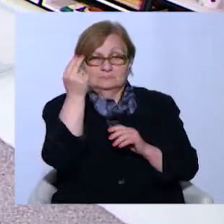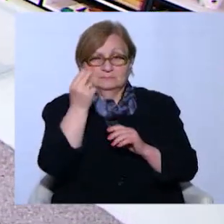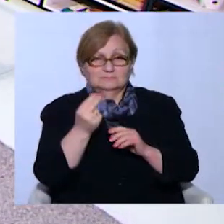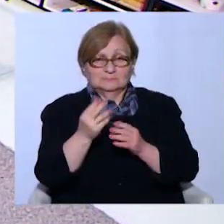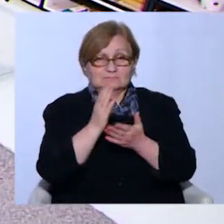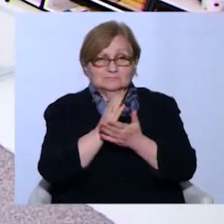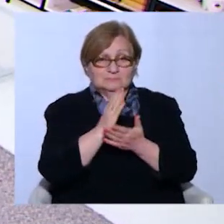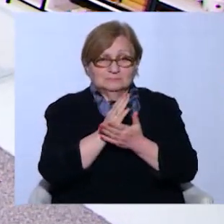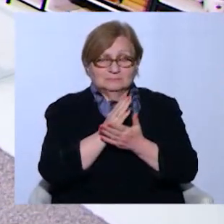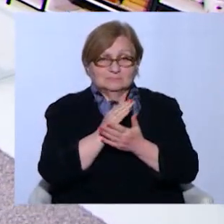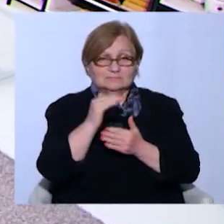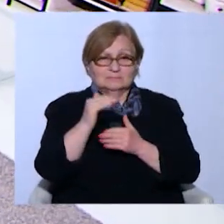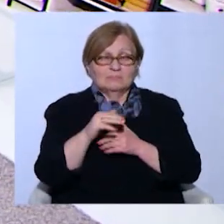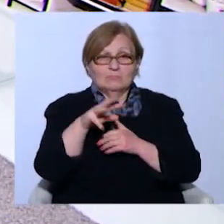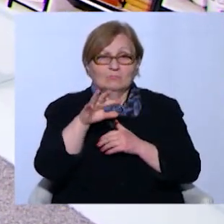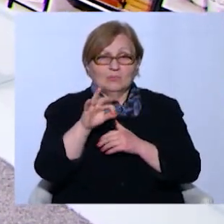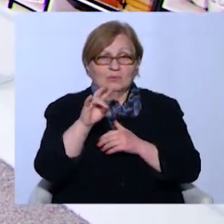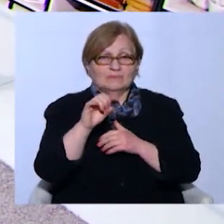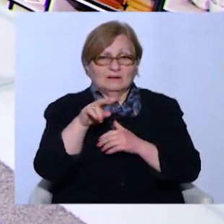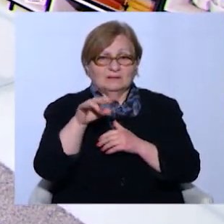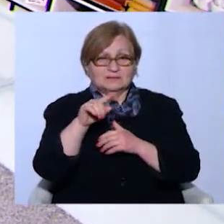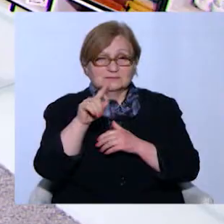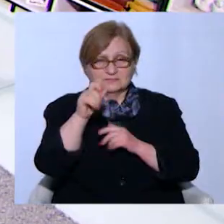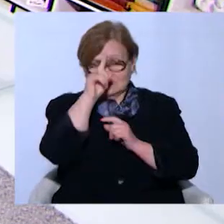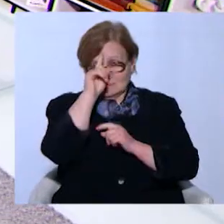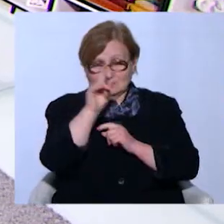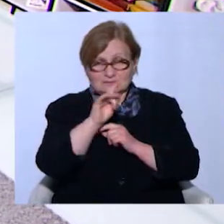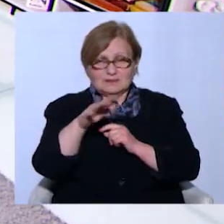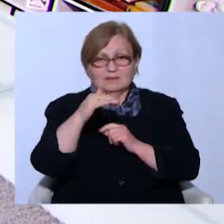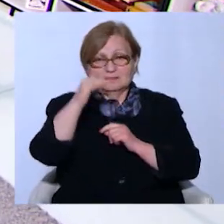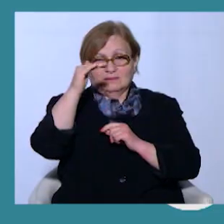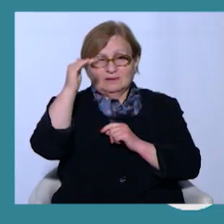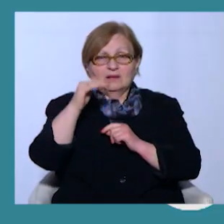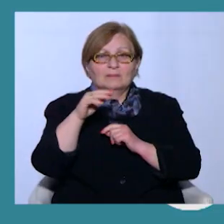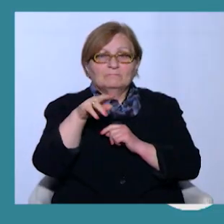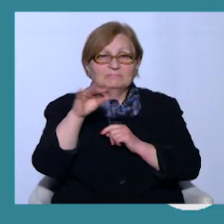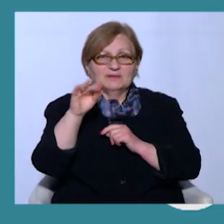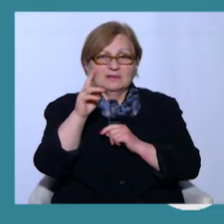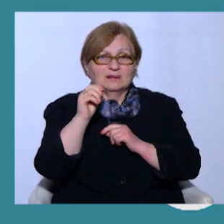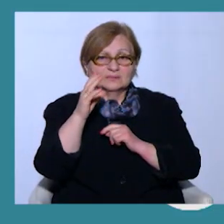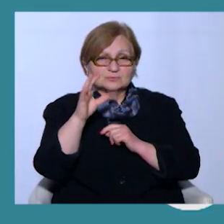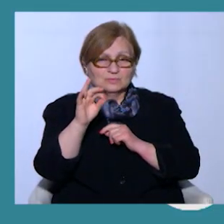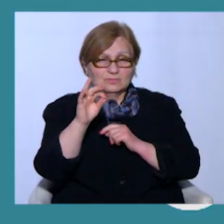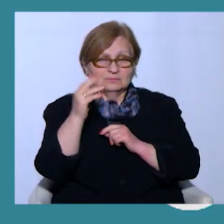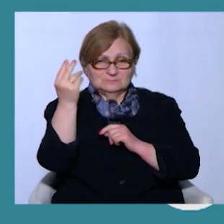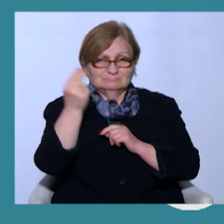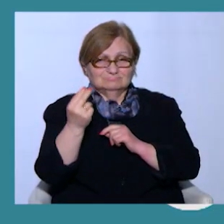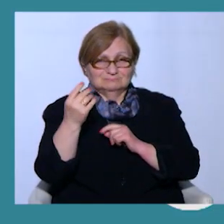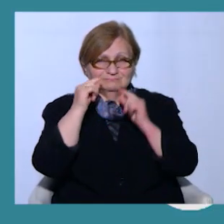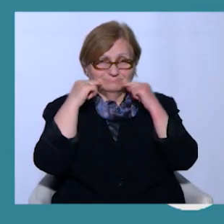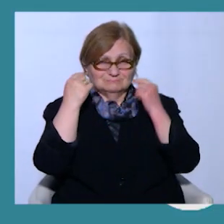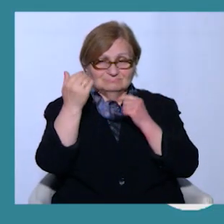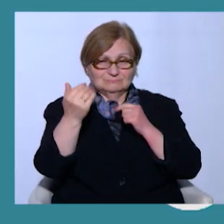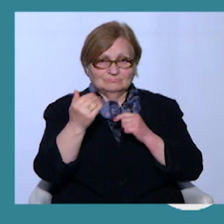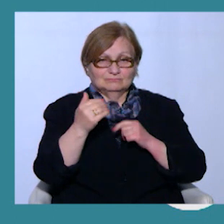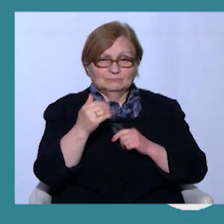არის დავინჩის მონალიზა, მაღლა არის პიკასოს მოდელიანი და ხედავთ, რომ შესრულების ტექნიკა სხვადასხვა. აქ